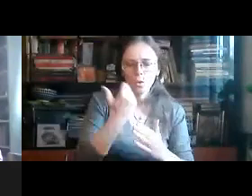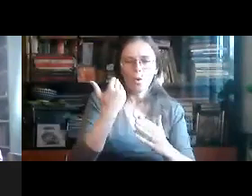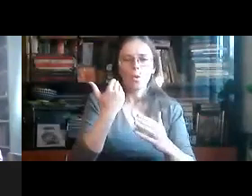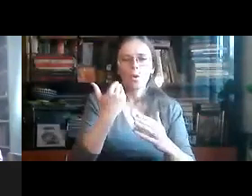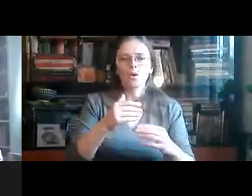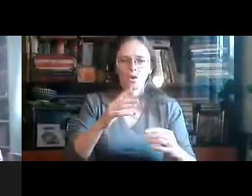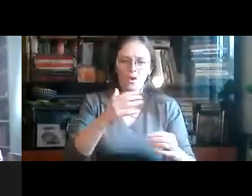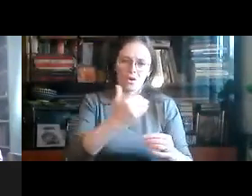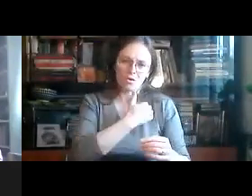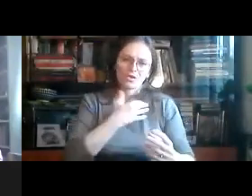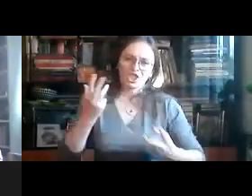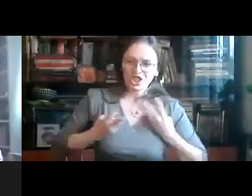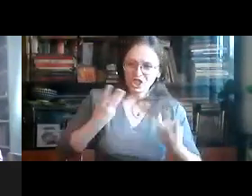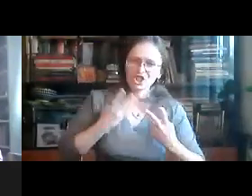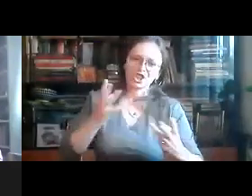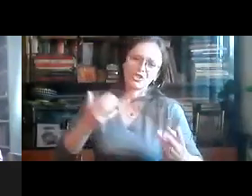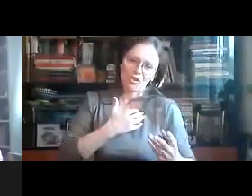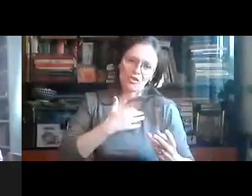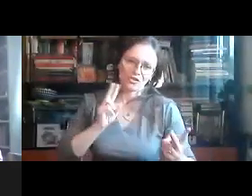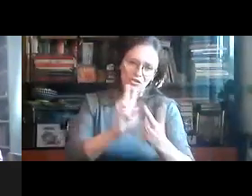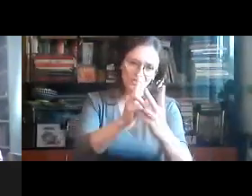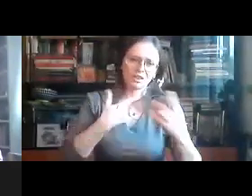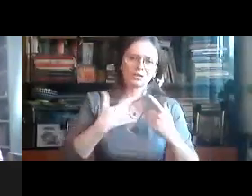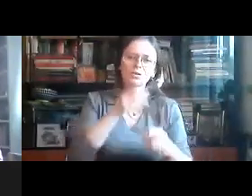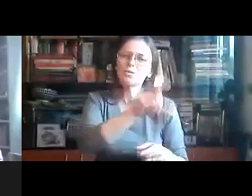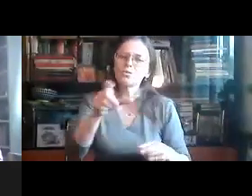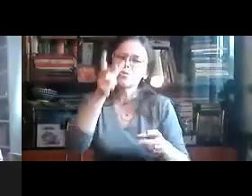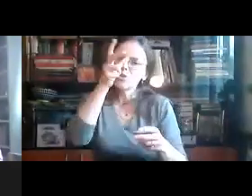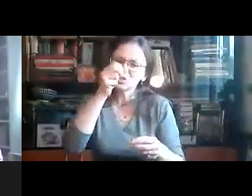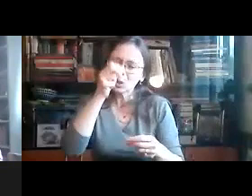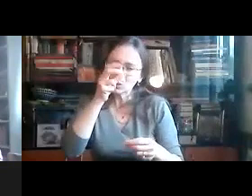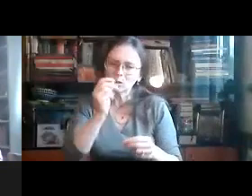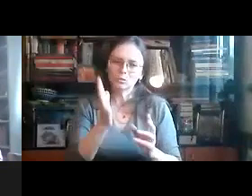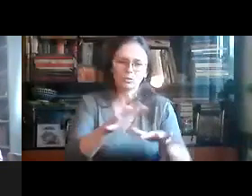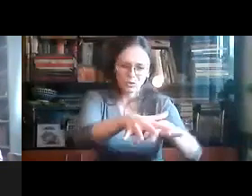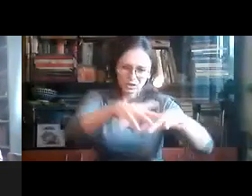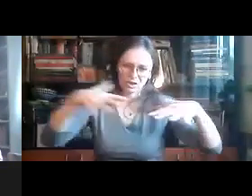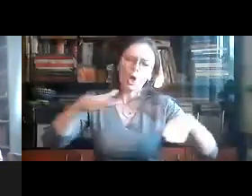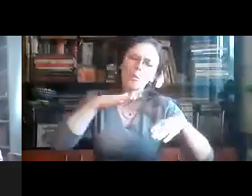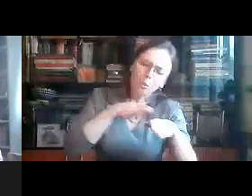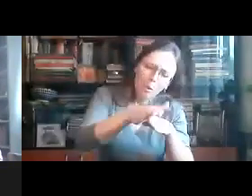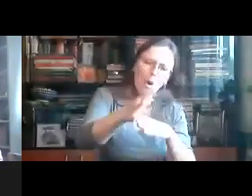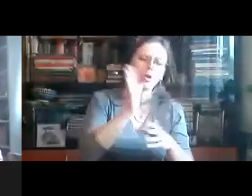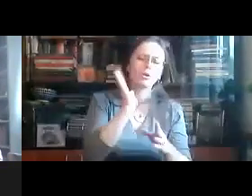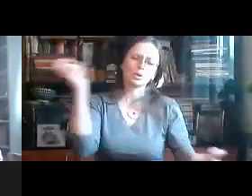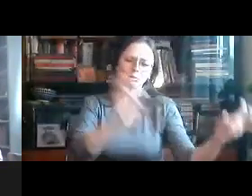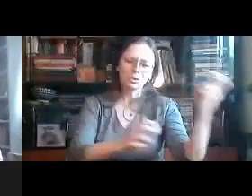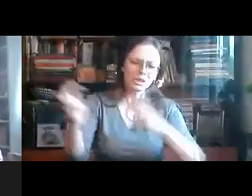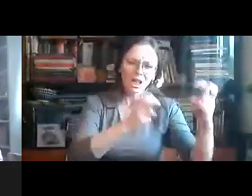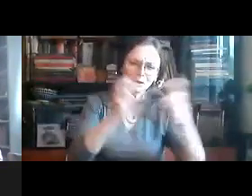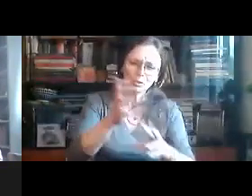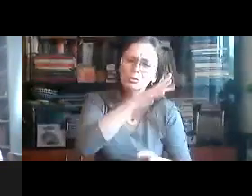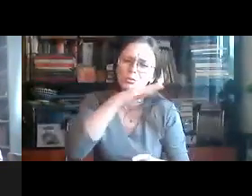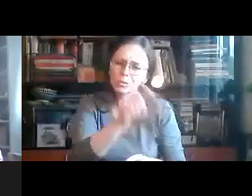залы будут забиты, и будут востребованы все, так скажем, все мероприятия, различный народ просто очень